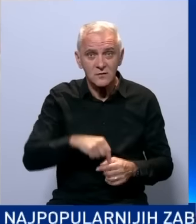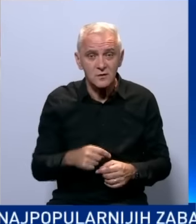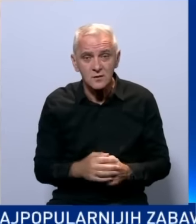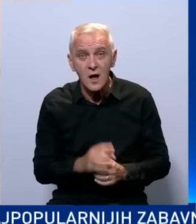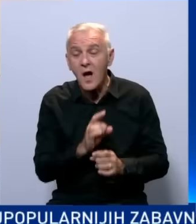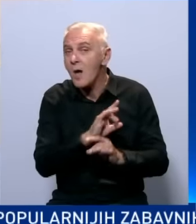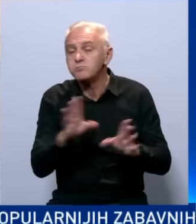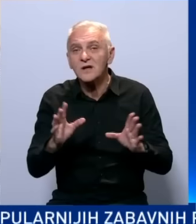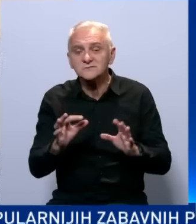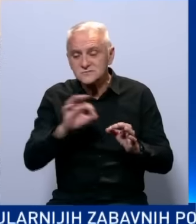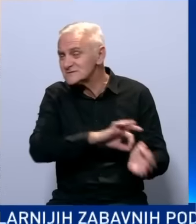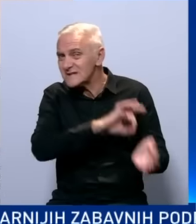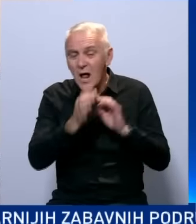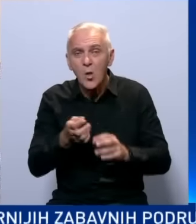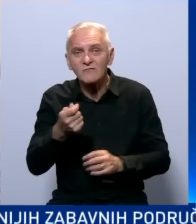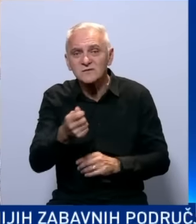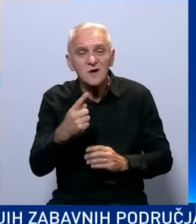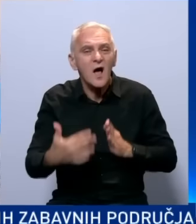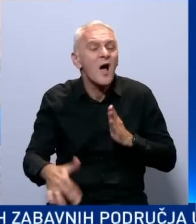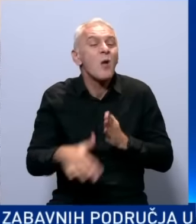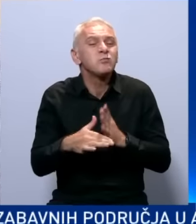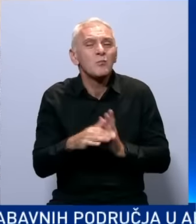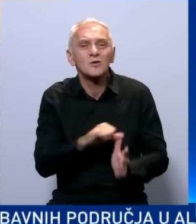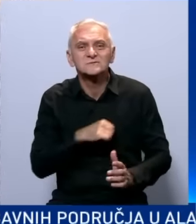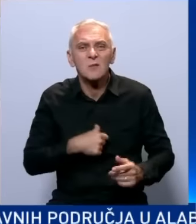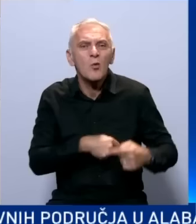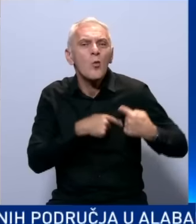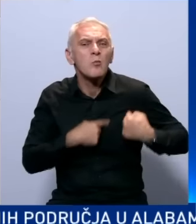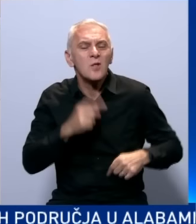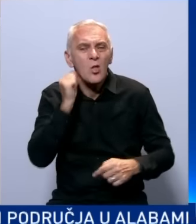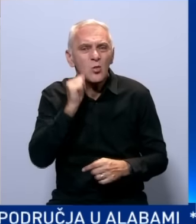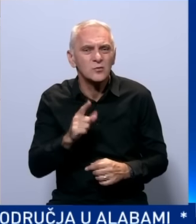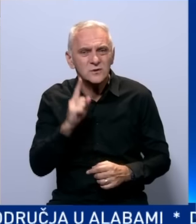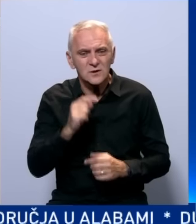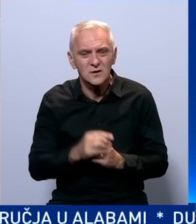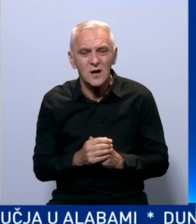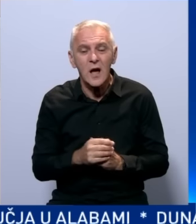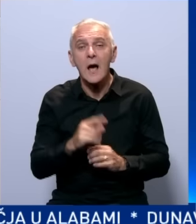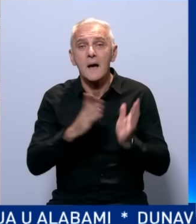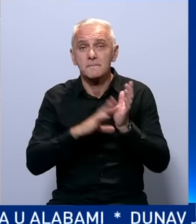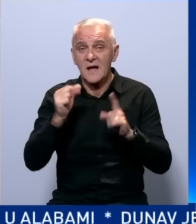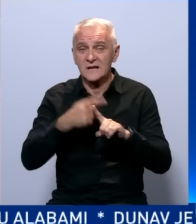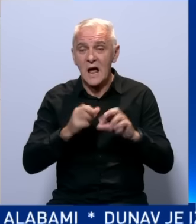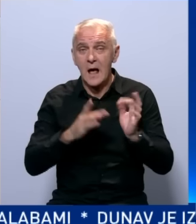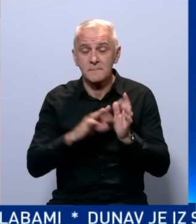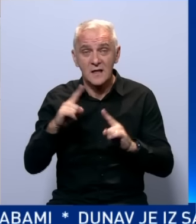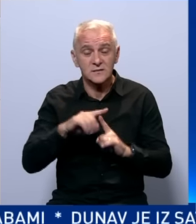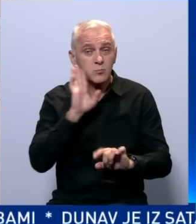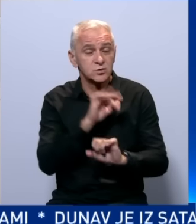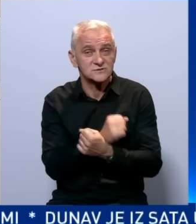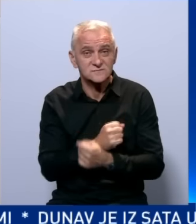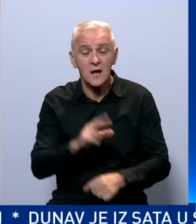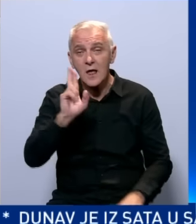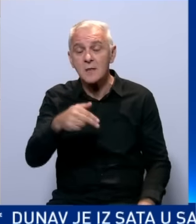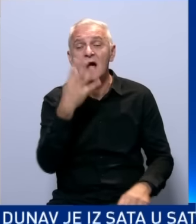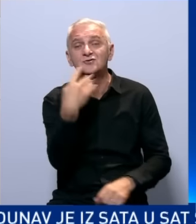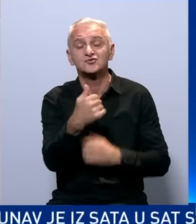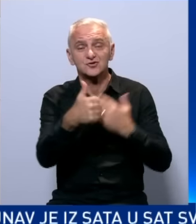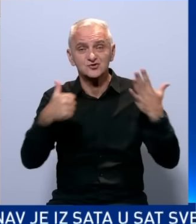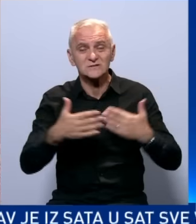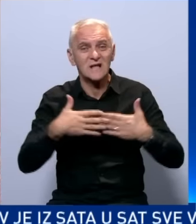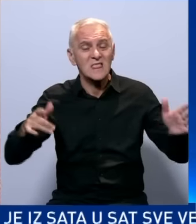stabilnog financiranja, isključivo uz pomoć humanih ljudi i privrednika. S druge strane, Merhamet Bosne i Hercegovine ima 46 javnih